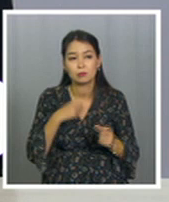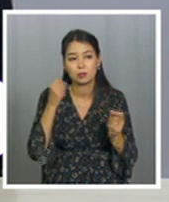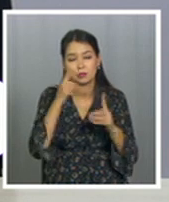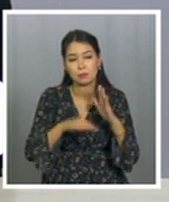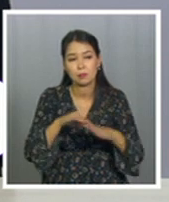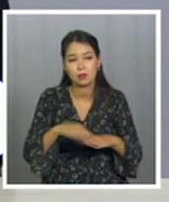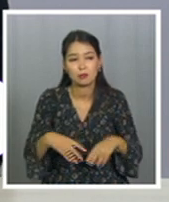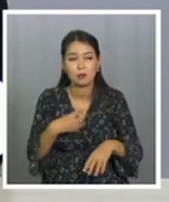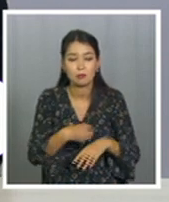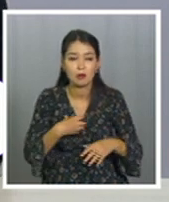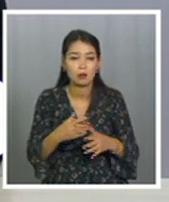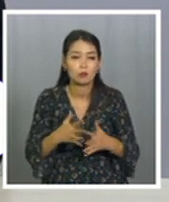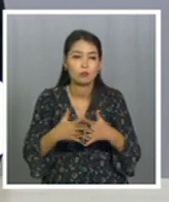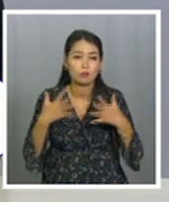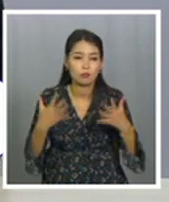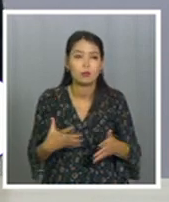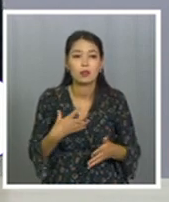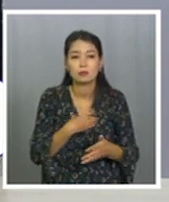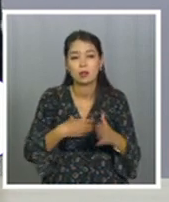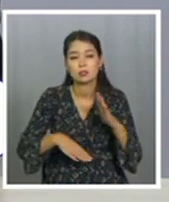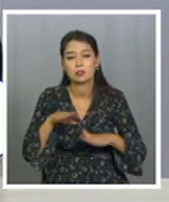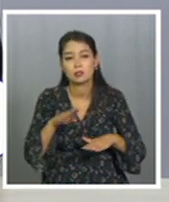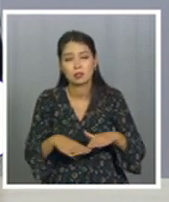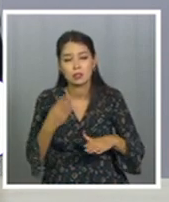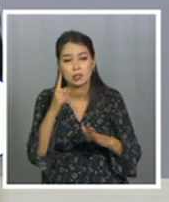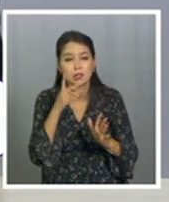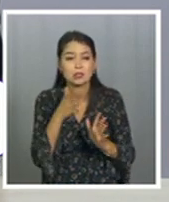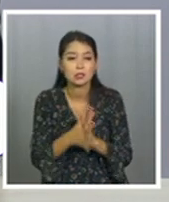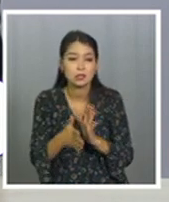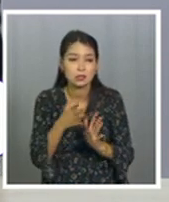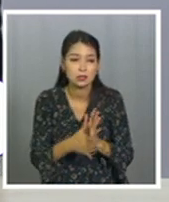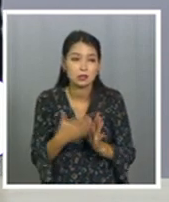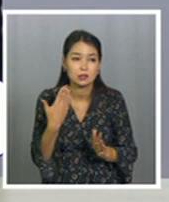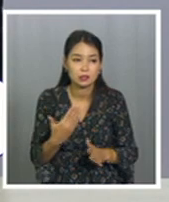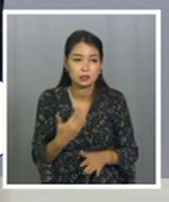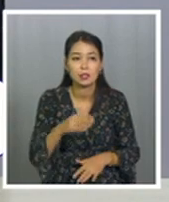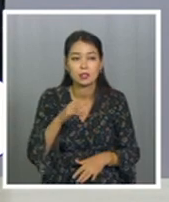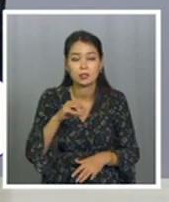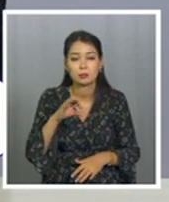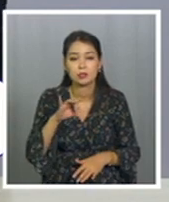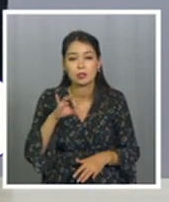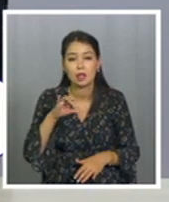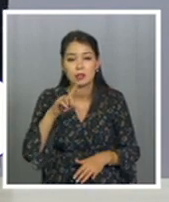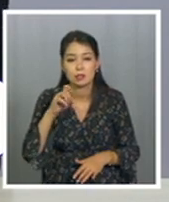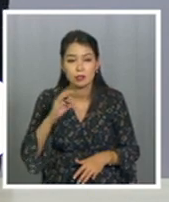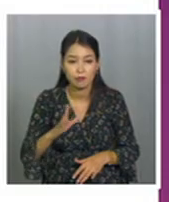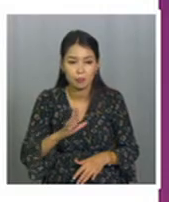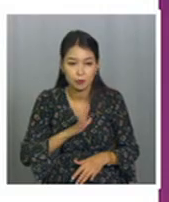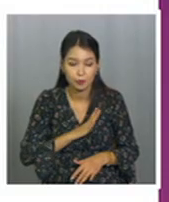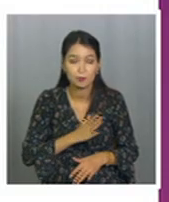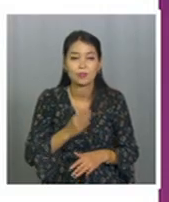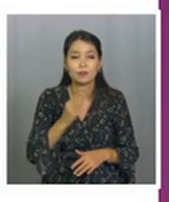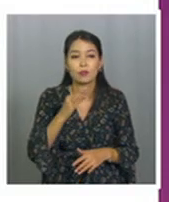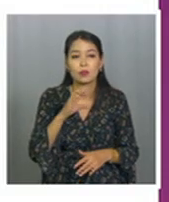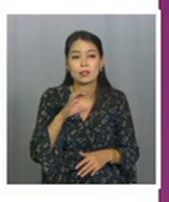рет негізгі практикалық маңызын зерттеген Чемериазев болатын. Фотосинтездің шектеуші